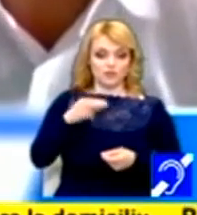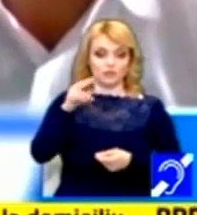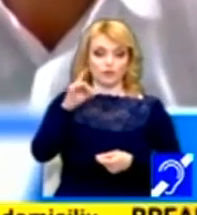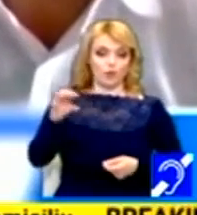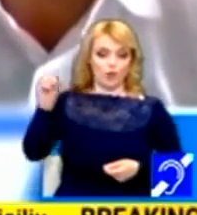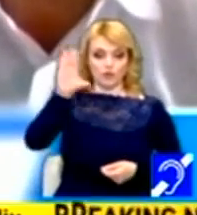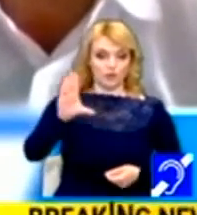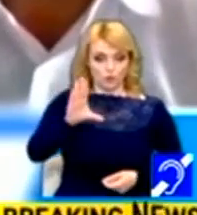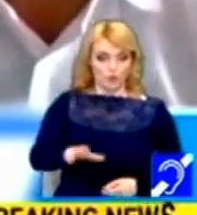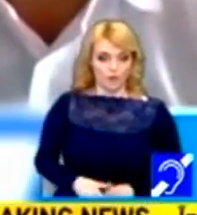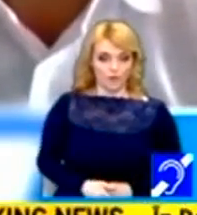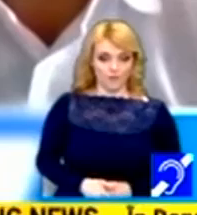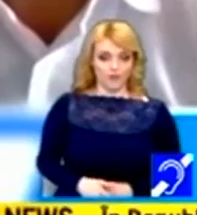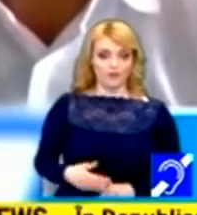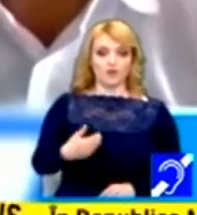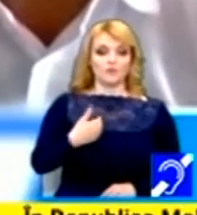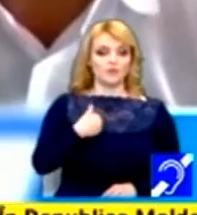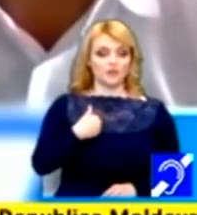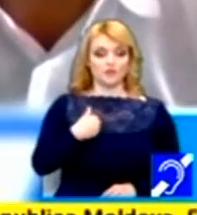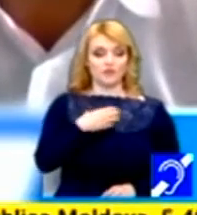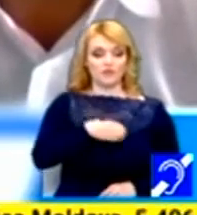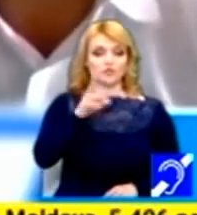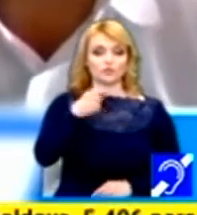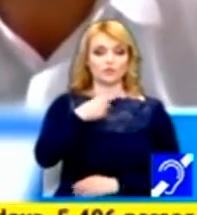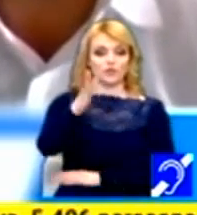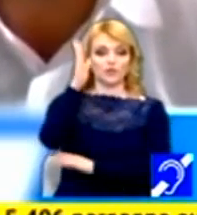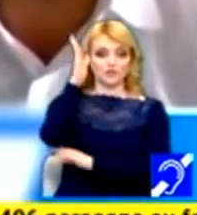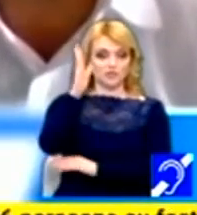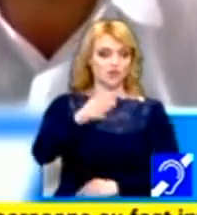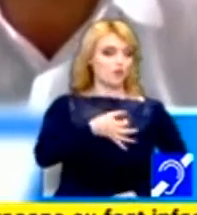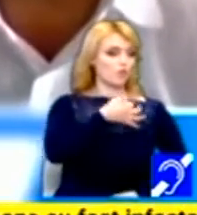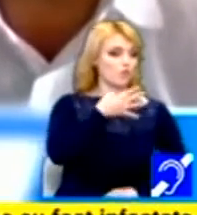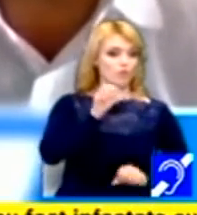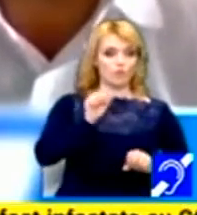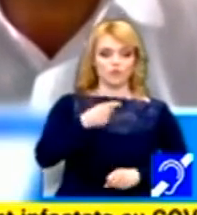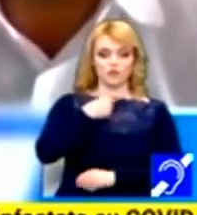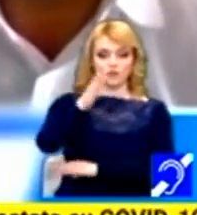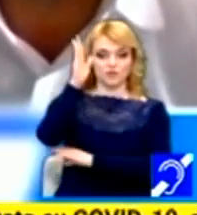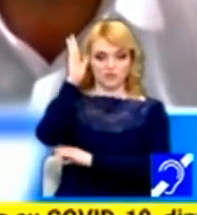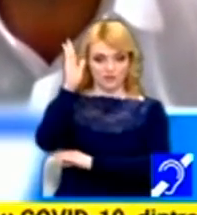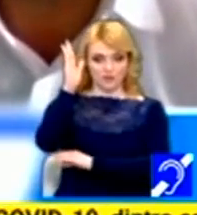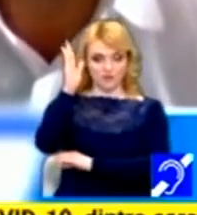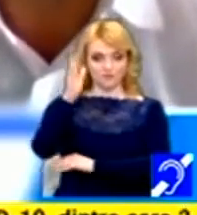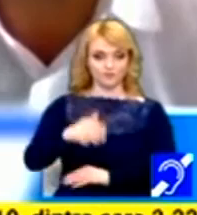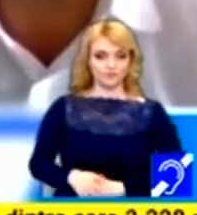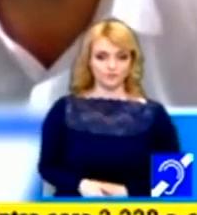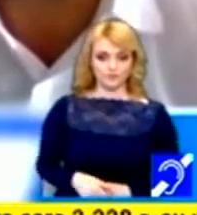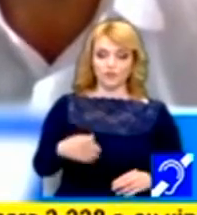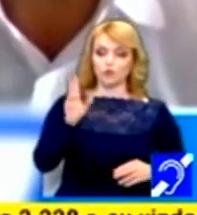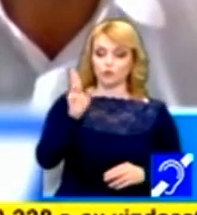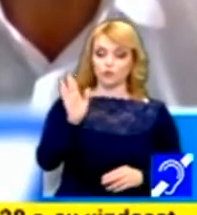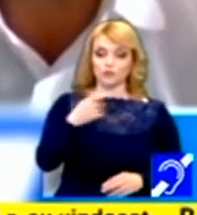punem în continuare problema cine va vota. Oricine dorește bine acestei țări